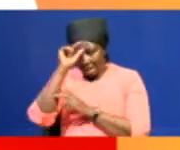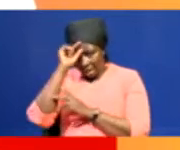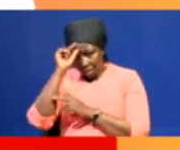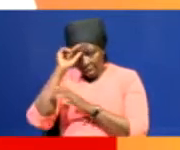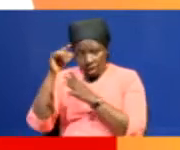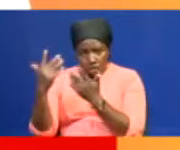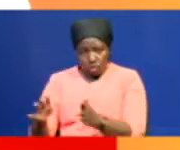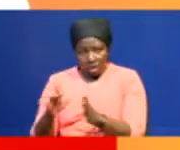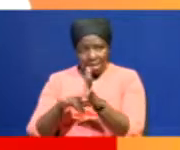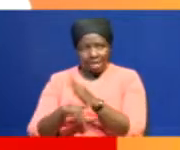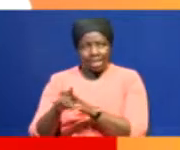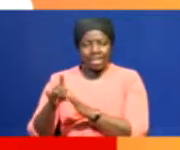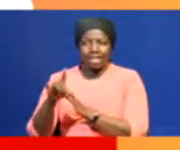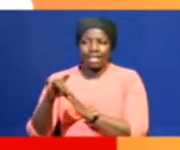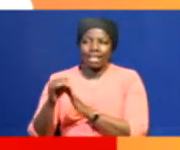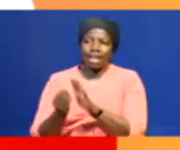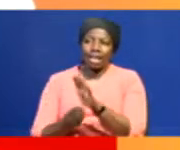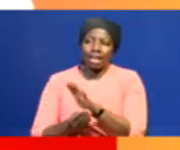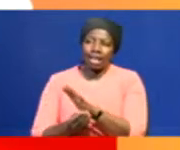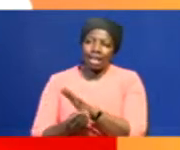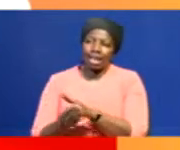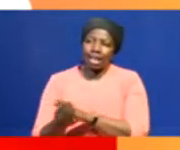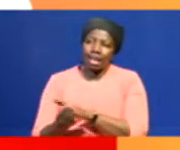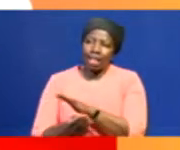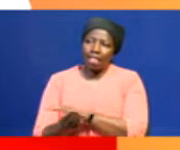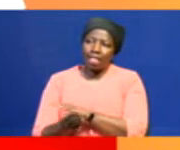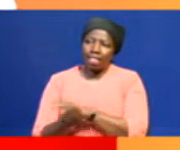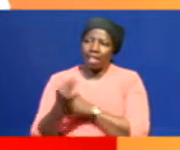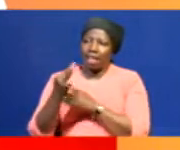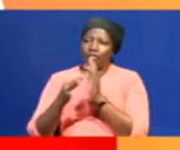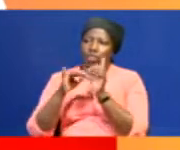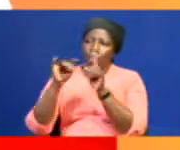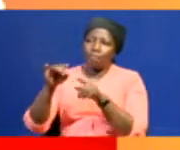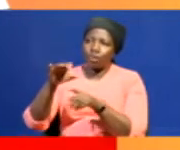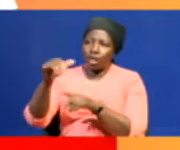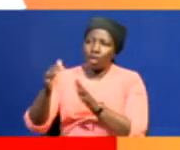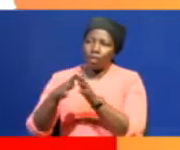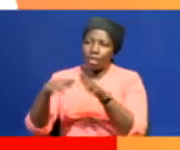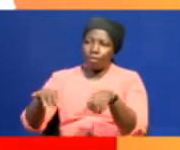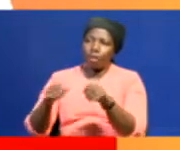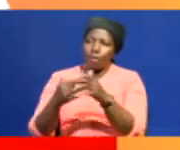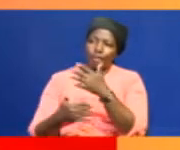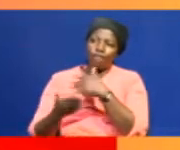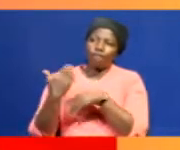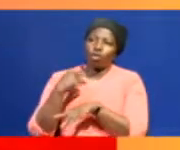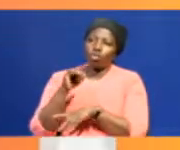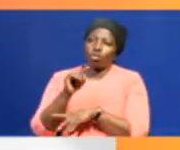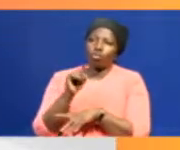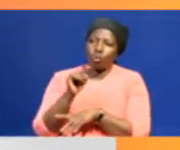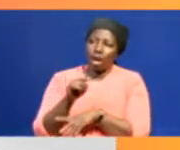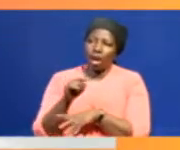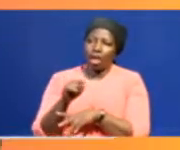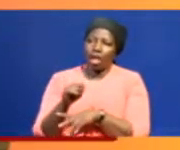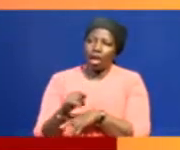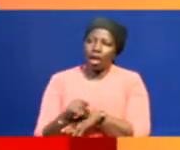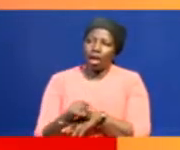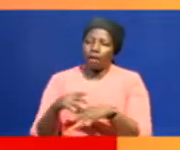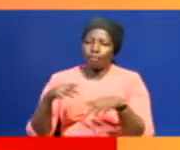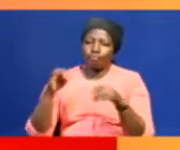hongo. Ukienda town hivi na pikipiki, hapo awali ulikuwa unashikwa. Na ukishikwa tu hivi, kurudishiwa kifunguni